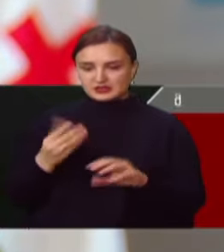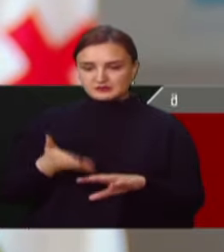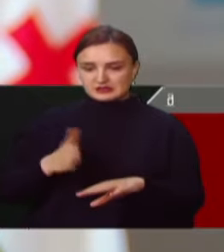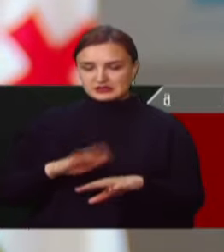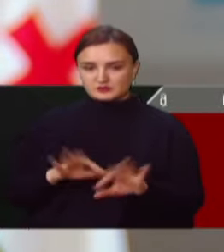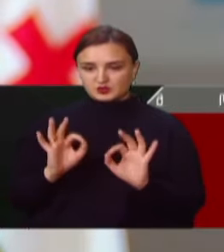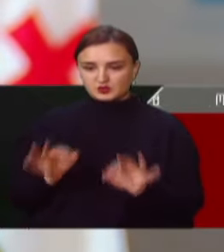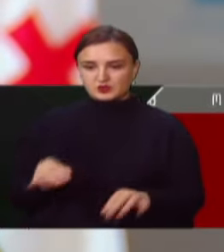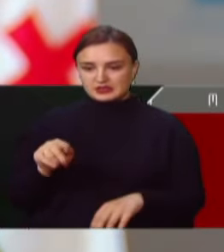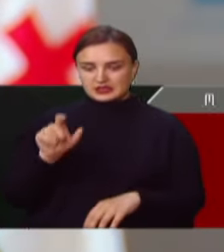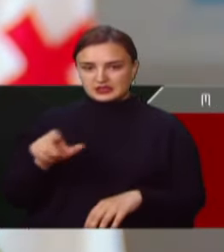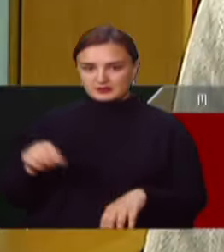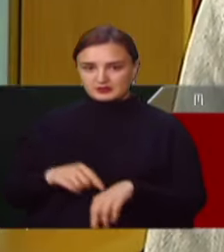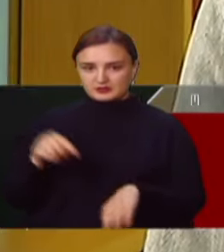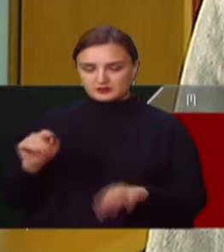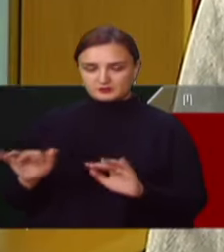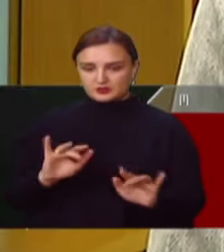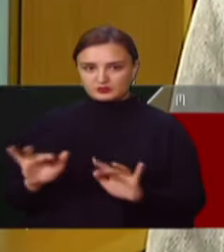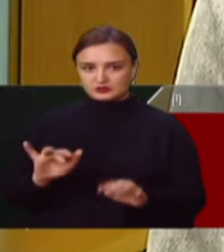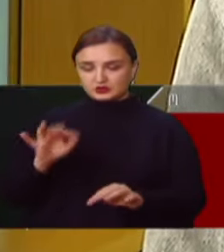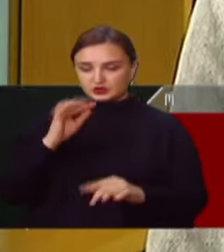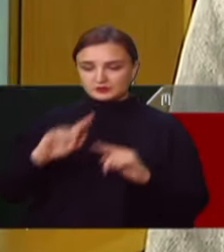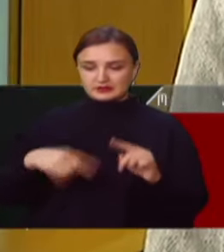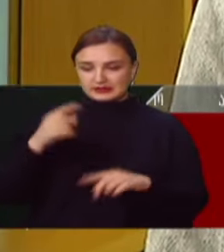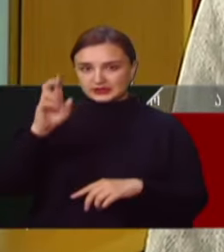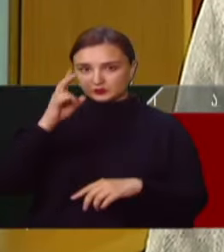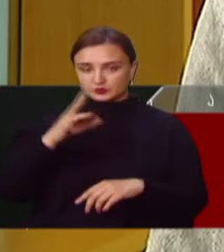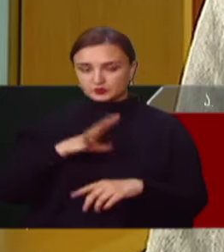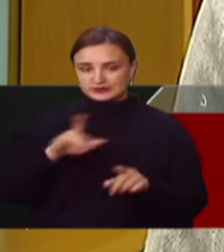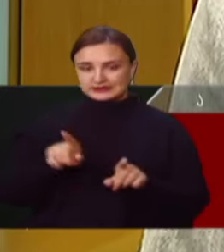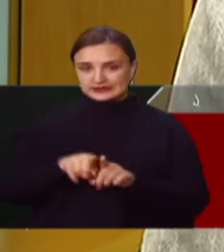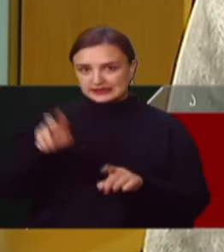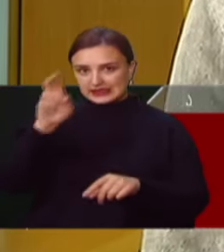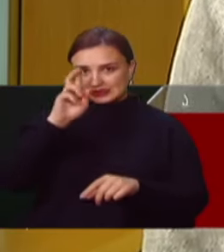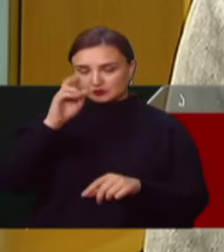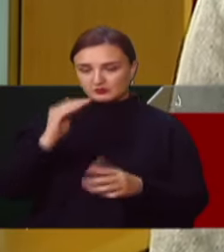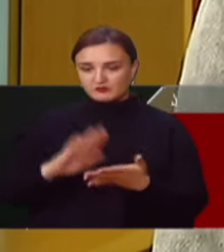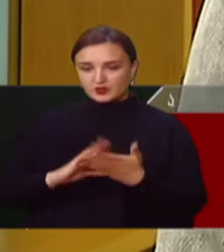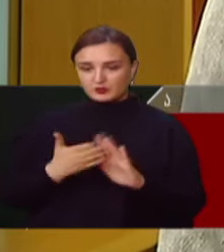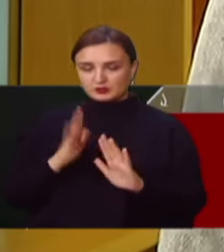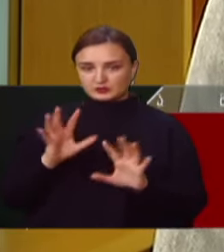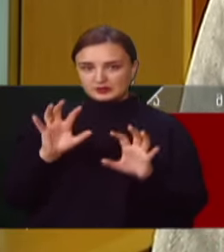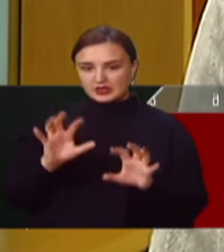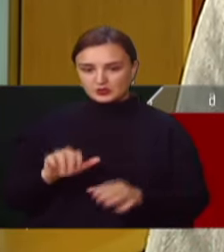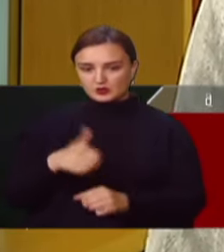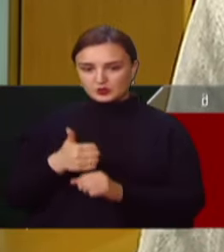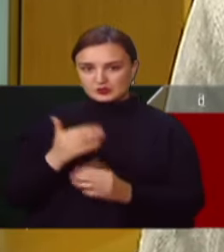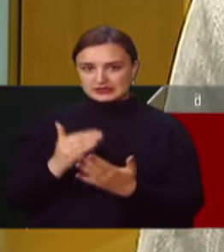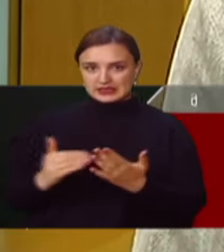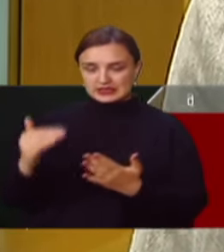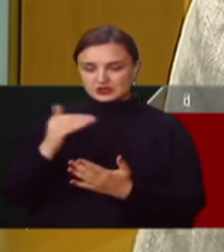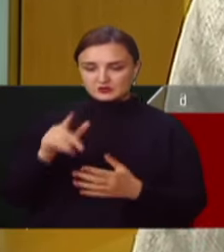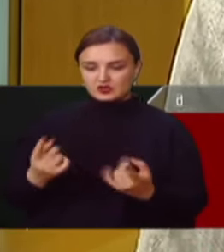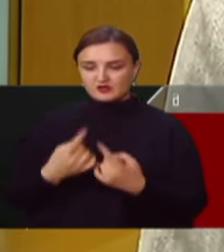ძიმედ სწორედ ეს ადამიანები განიცდიან ამ პროცესს. შემდეგი ხელისუფლება უნდა იყოს ისეთ ხელისუფლება, რომლის პირობებშიც იქნება კანონის უზენაესობა, რომლის